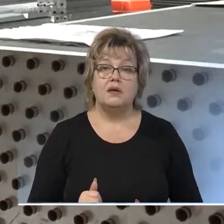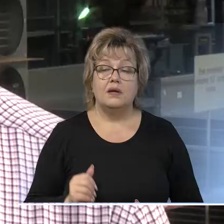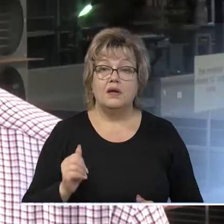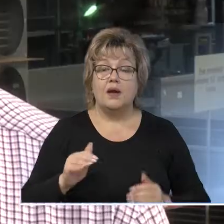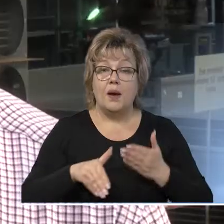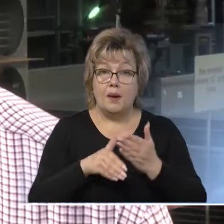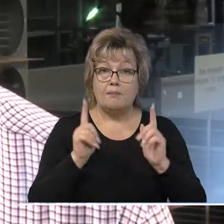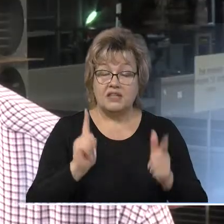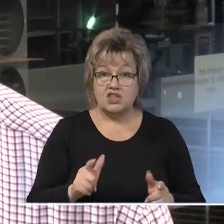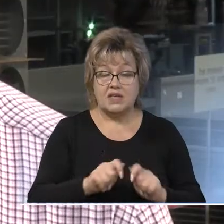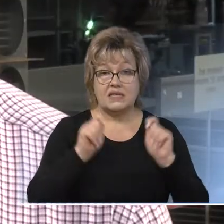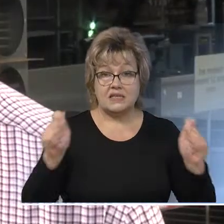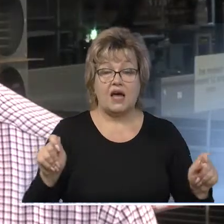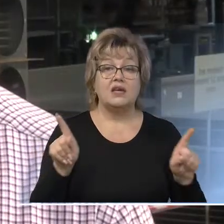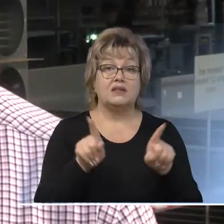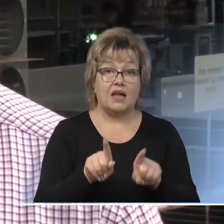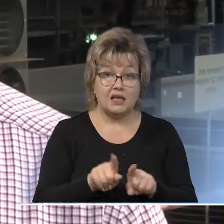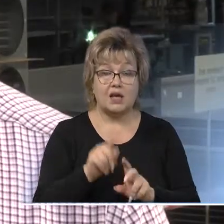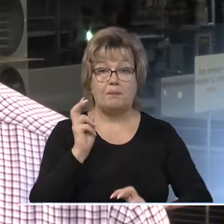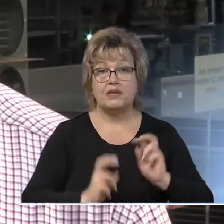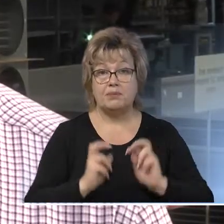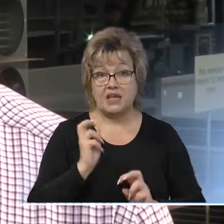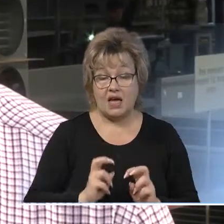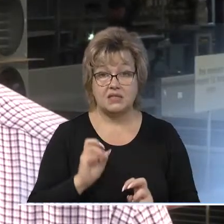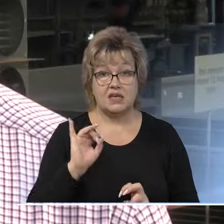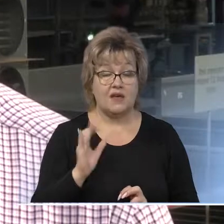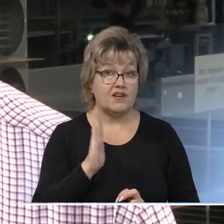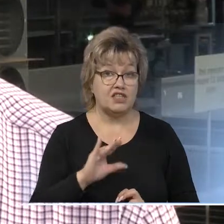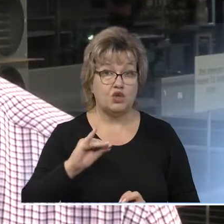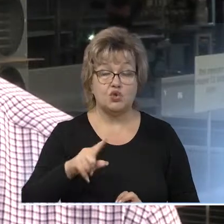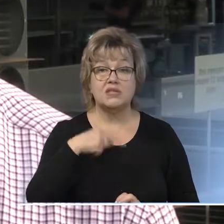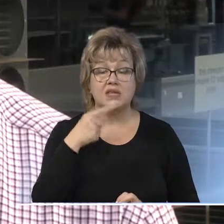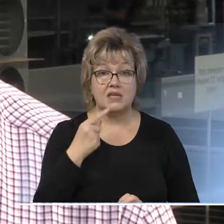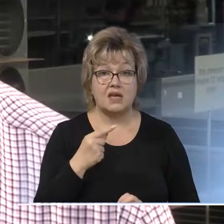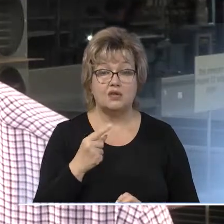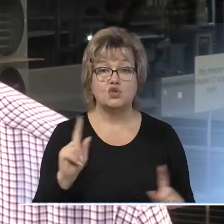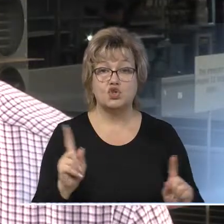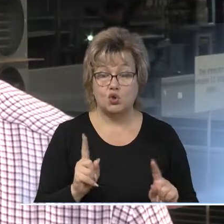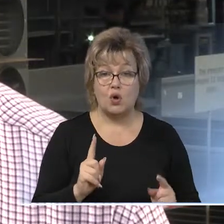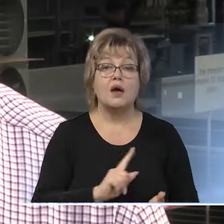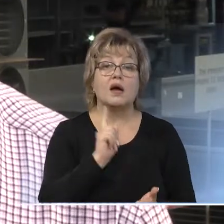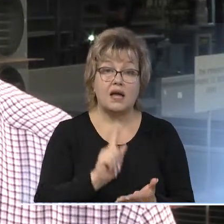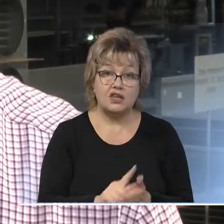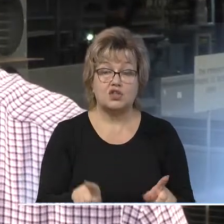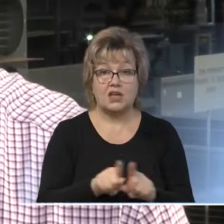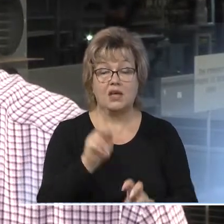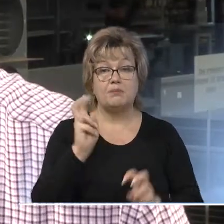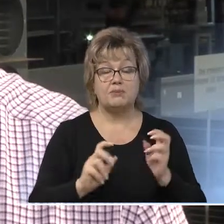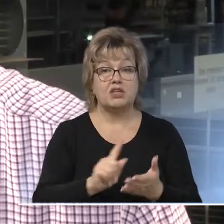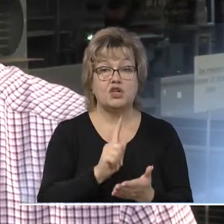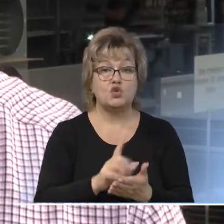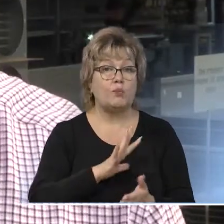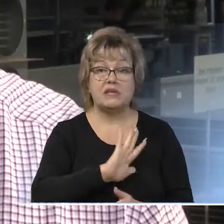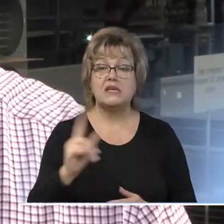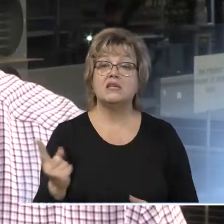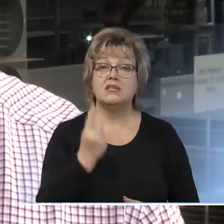форуме, онлайн-форуме, поддержал идею создания таких предприятий. И Василий Юрьевич сказал о том, что, конечно, такие предприятия